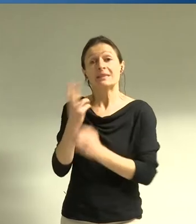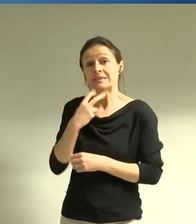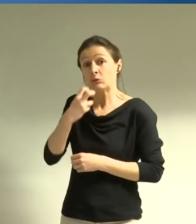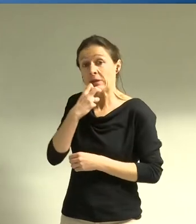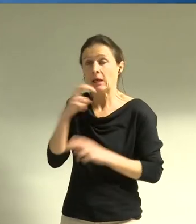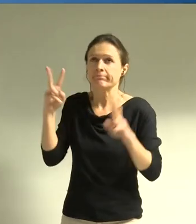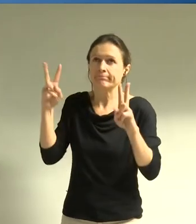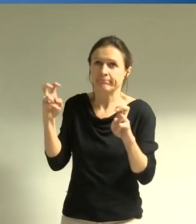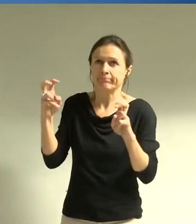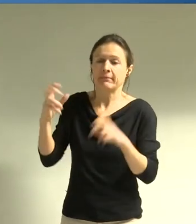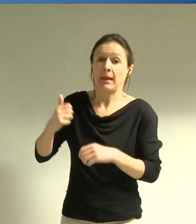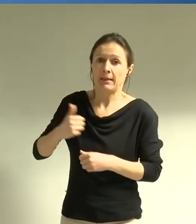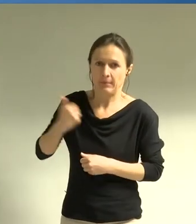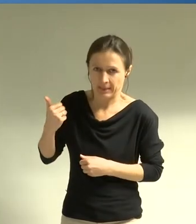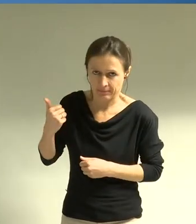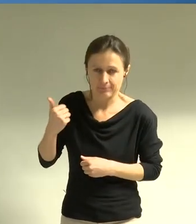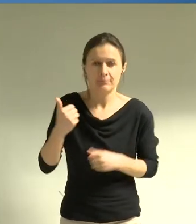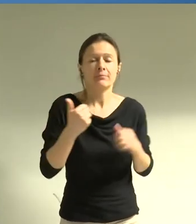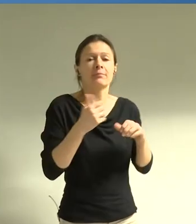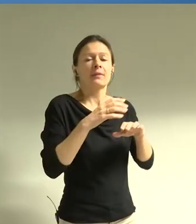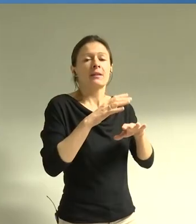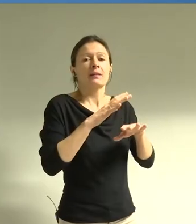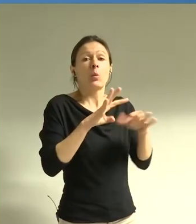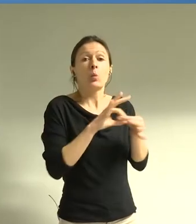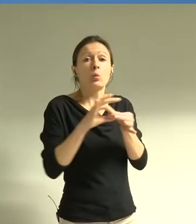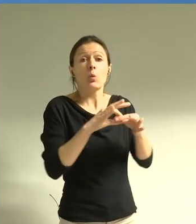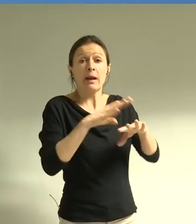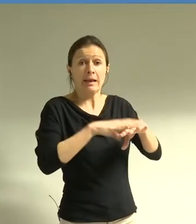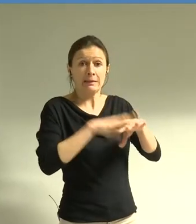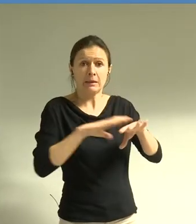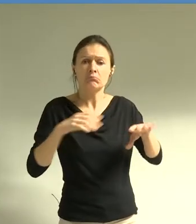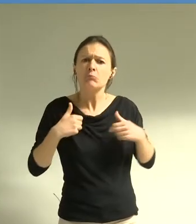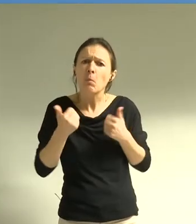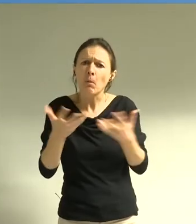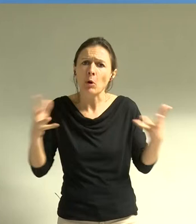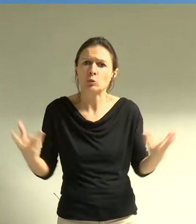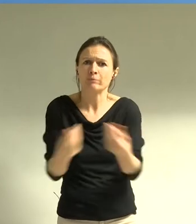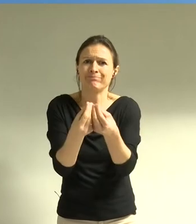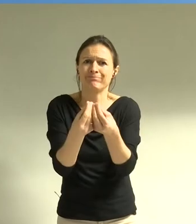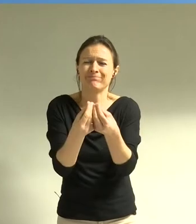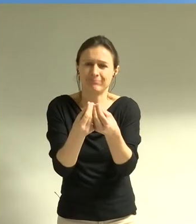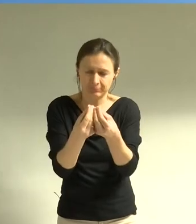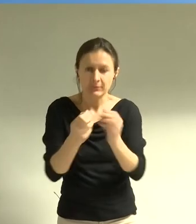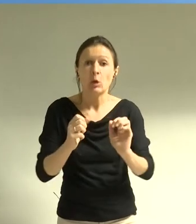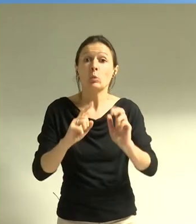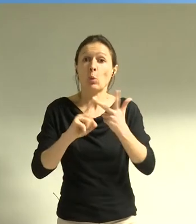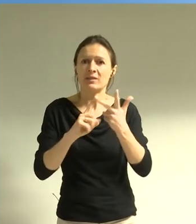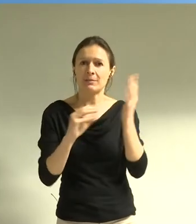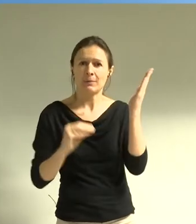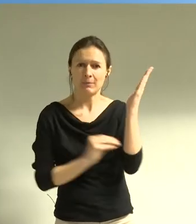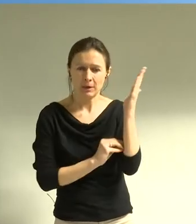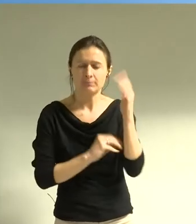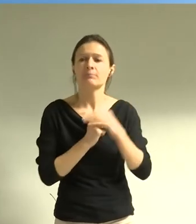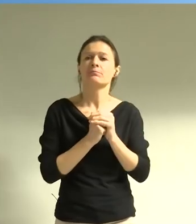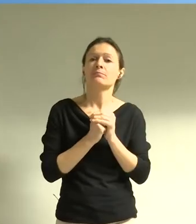les unions de quartier troisième amendement puisque la majorité municipale maintien l'existence